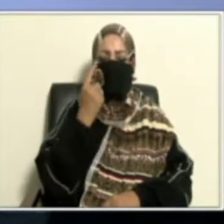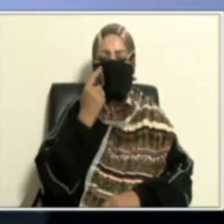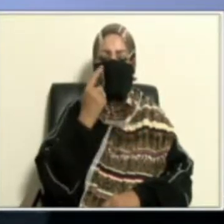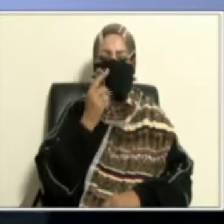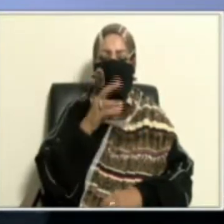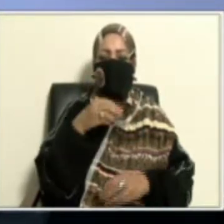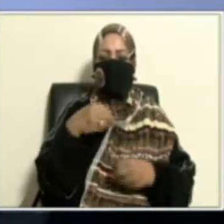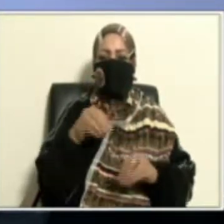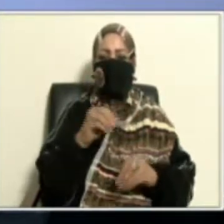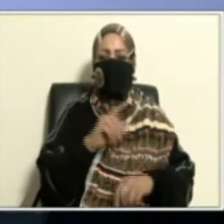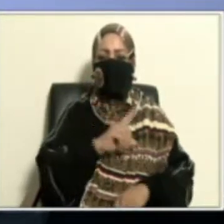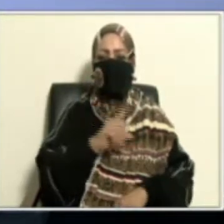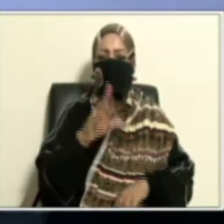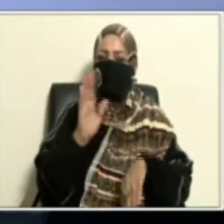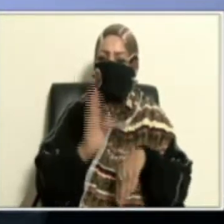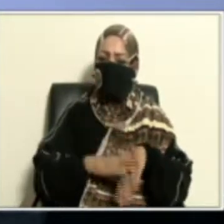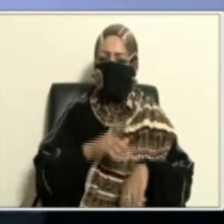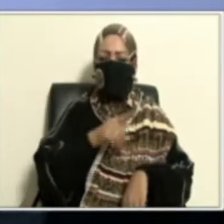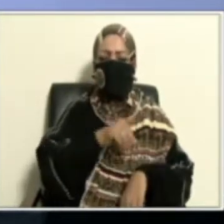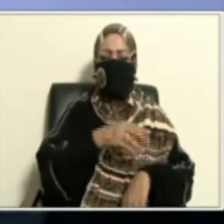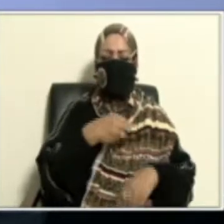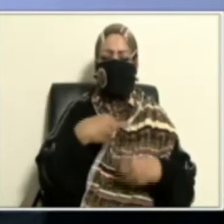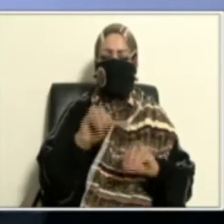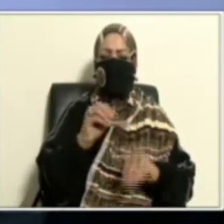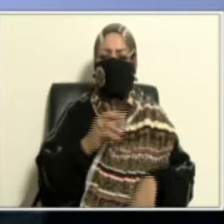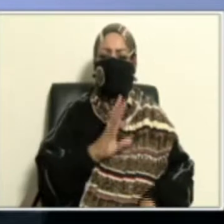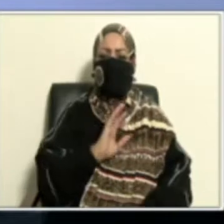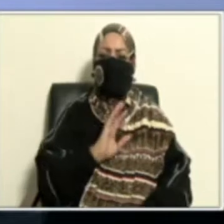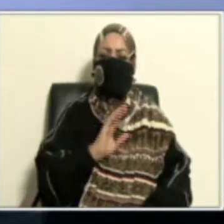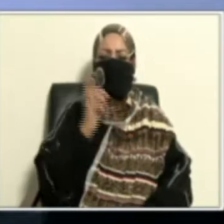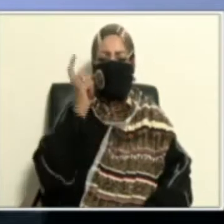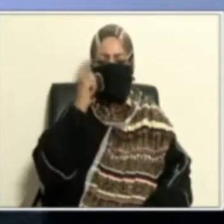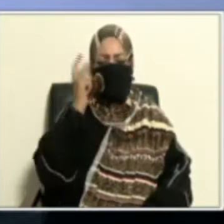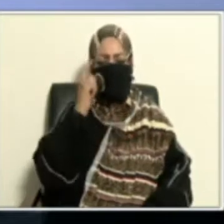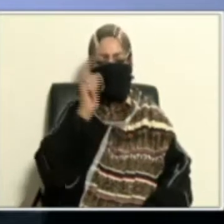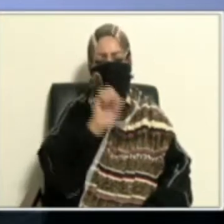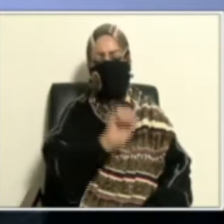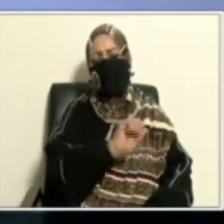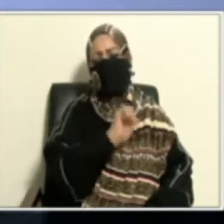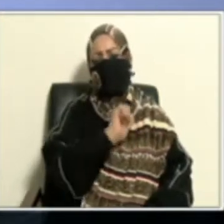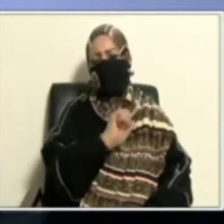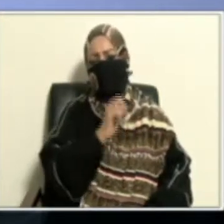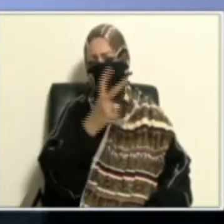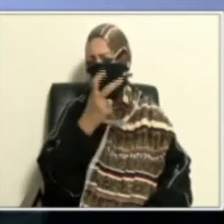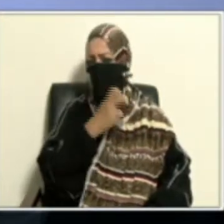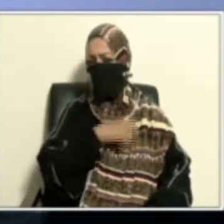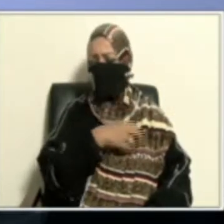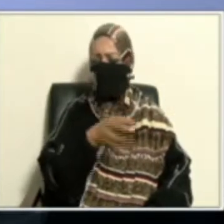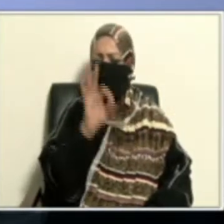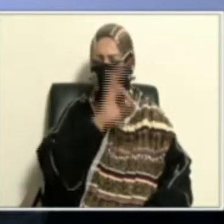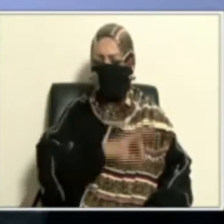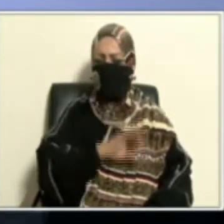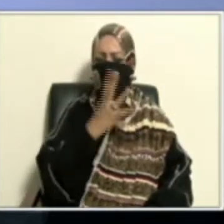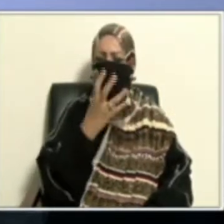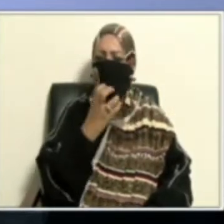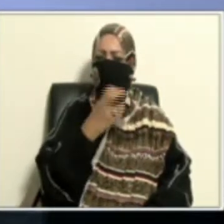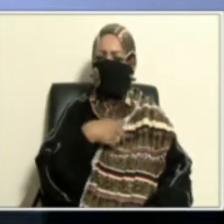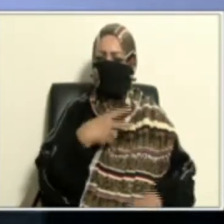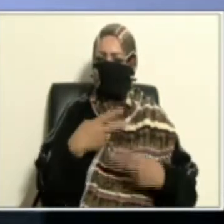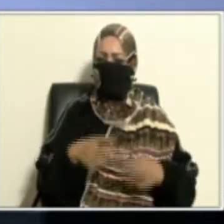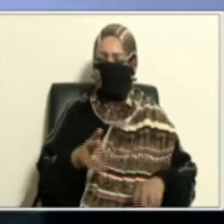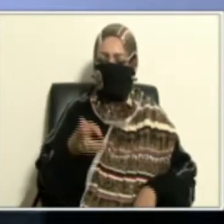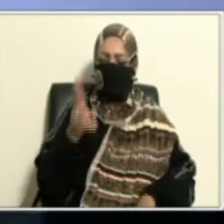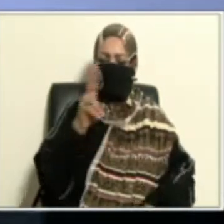باه. هذا السؤال. ملاحظه يا شيخ، بالنسبه لقراءة القرآن والحفظ القرآن، معظم